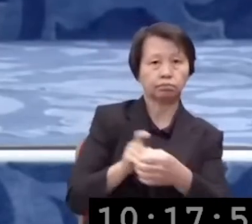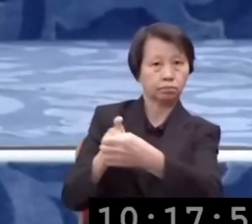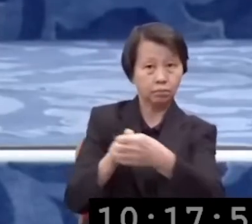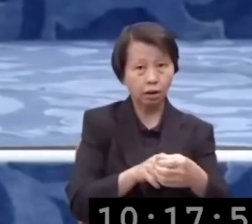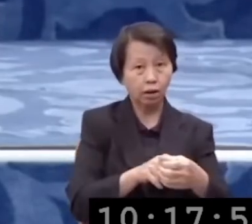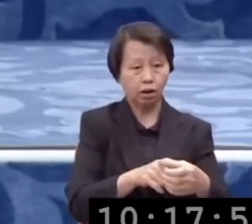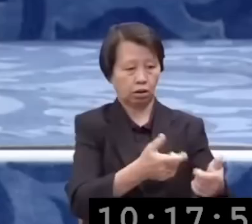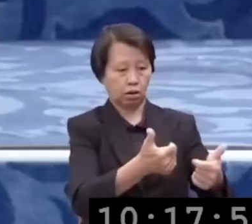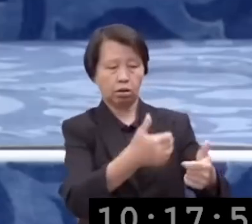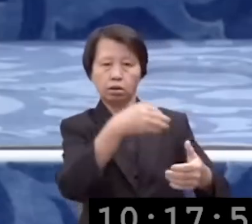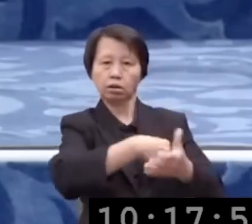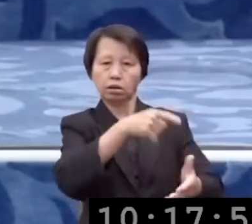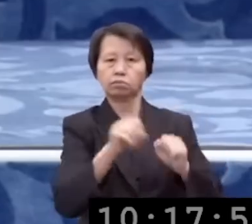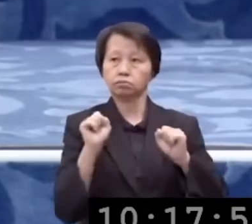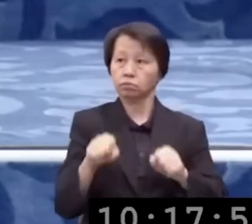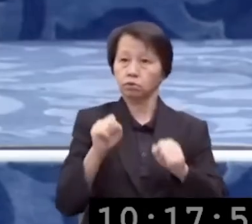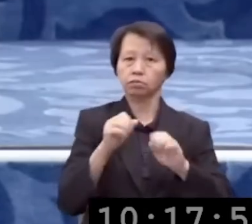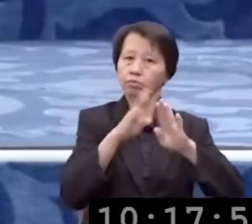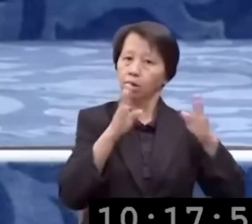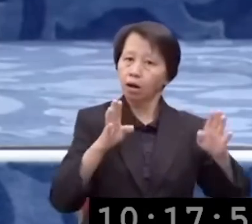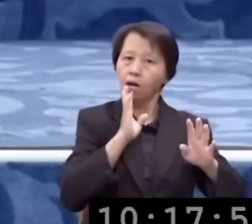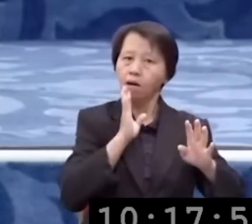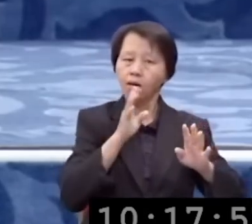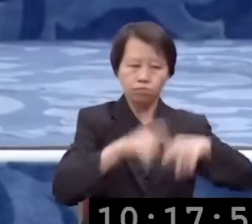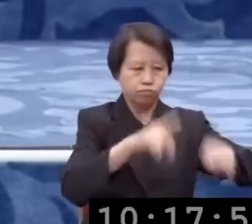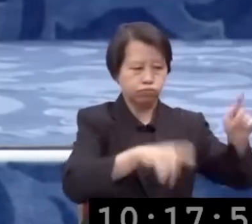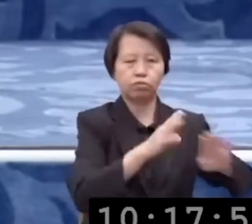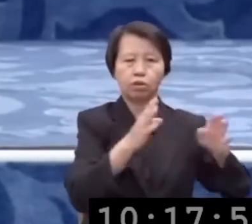dalam upayaan berbahasa